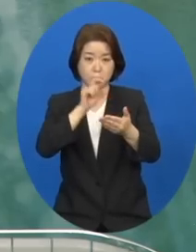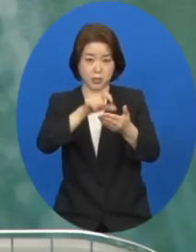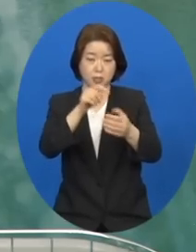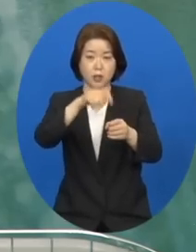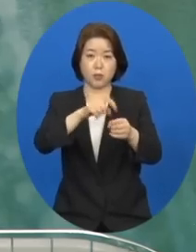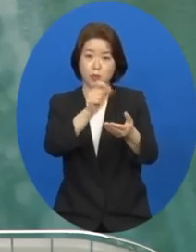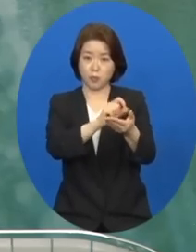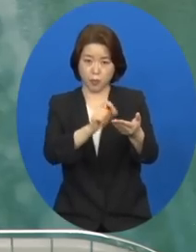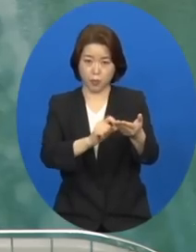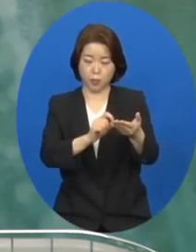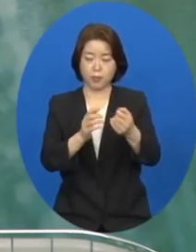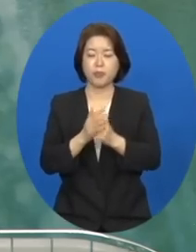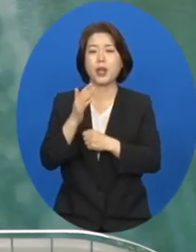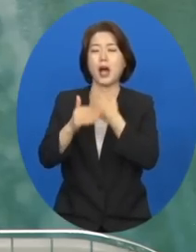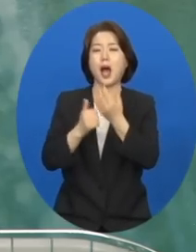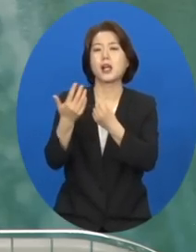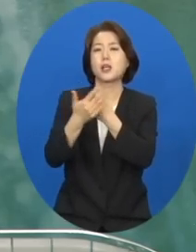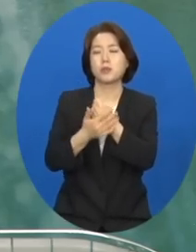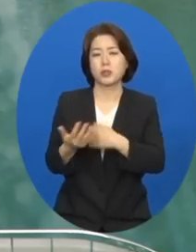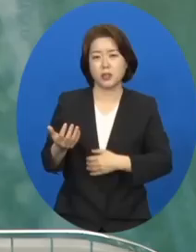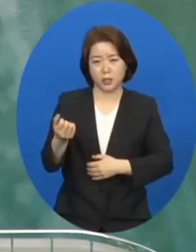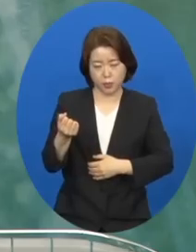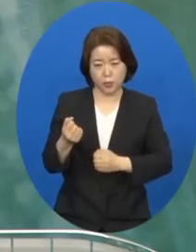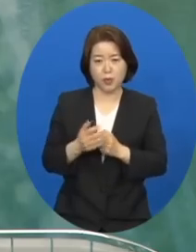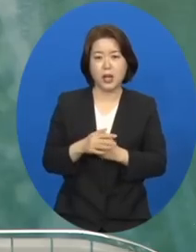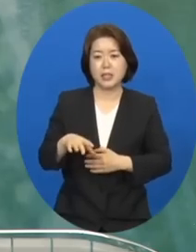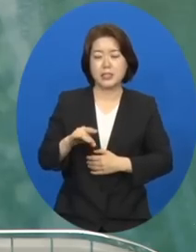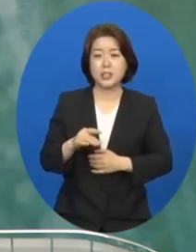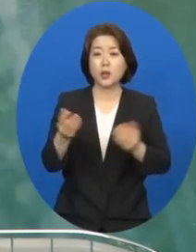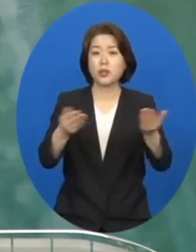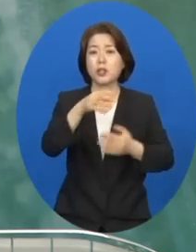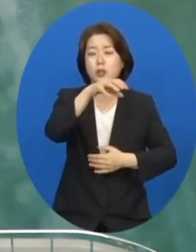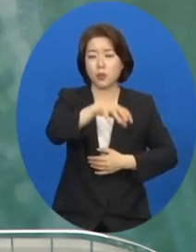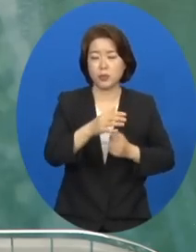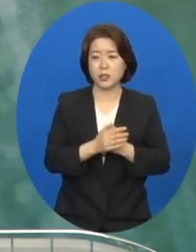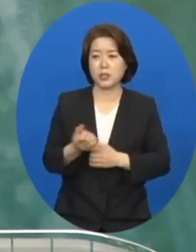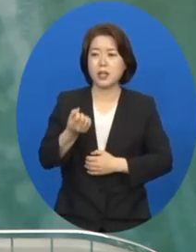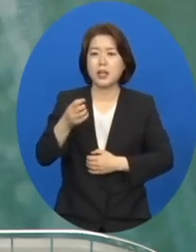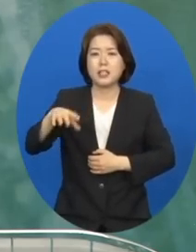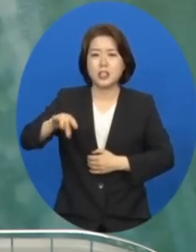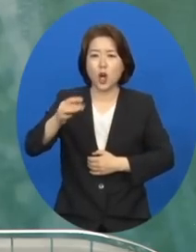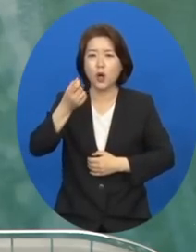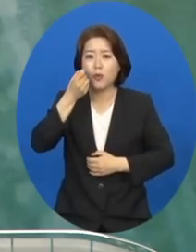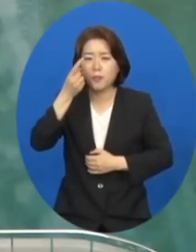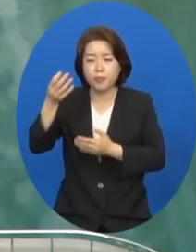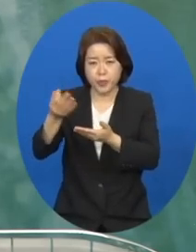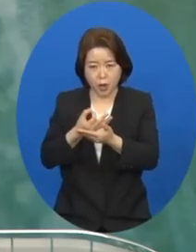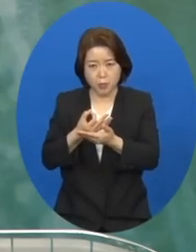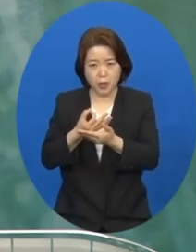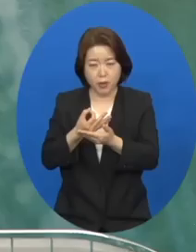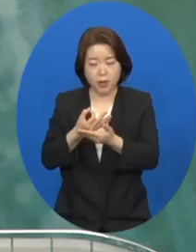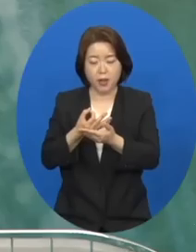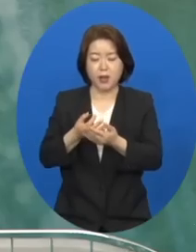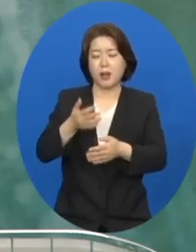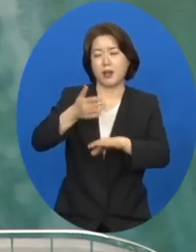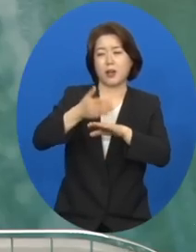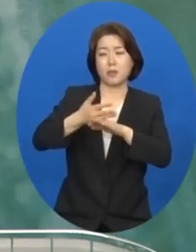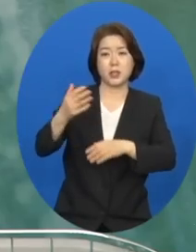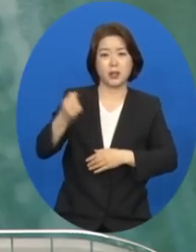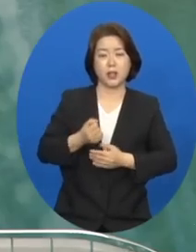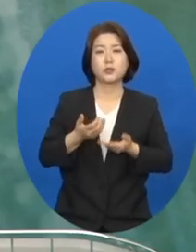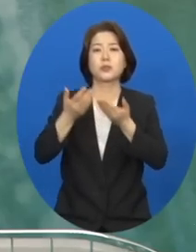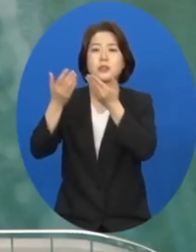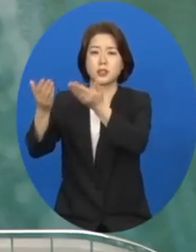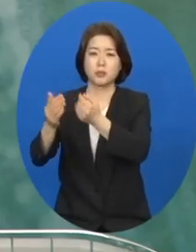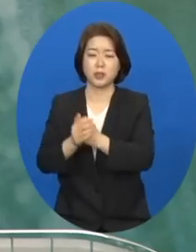하나님의 은혜로 첫 직장에서 받은 첫 월급 첫 열매로 감사함으로 주님께 드립니다 주님께서